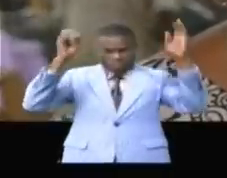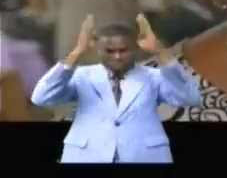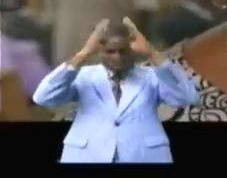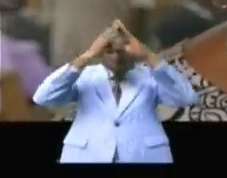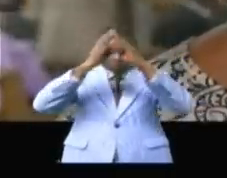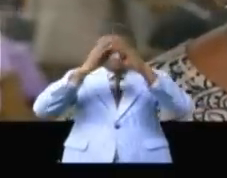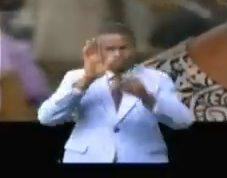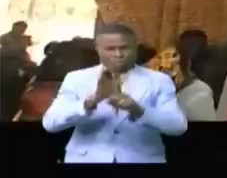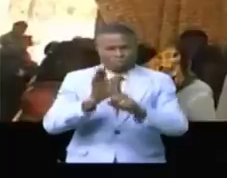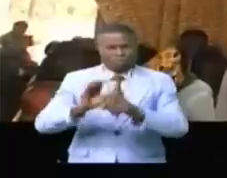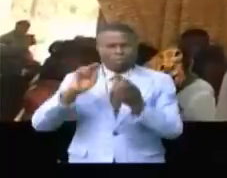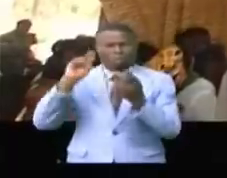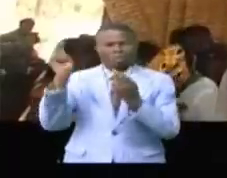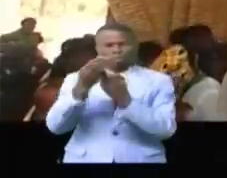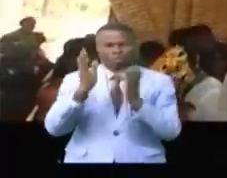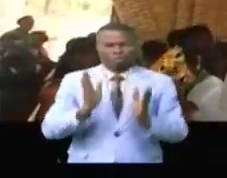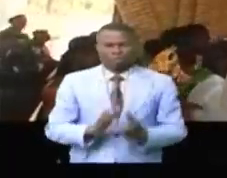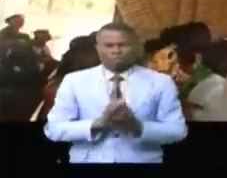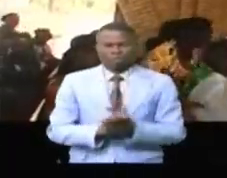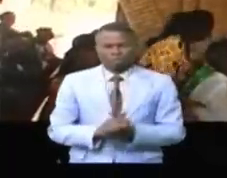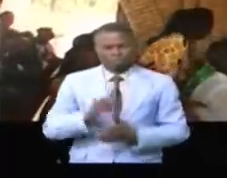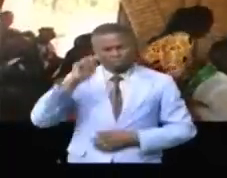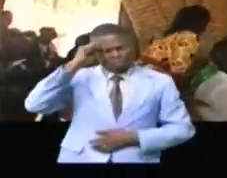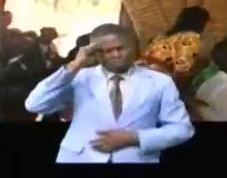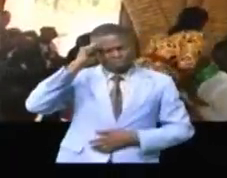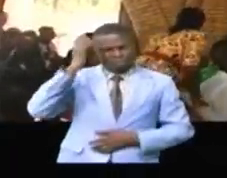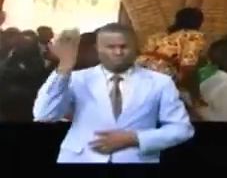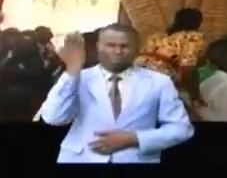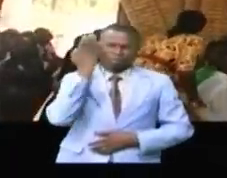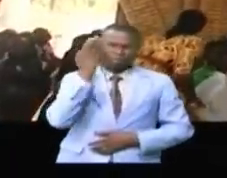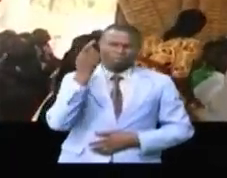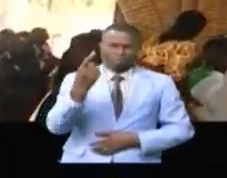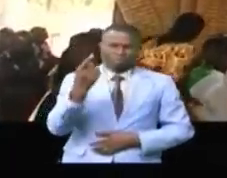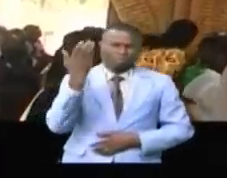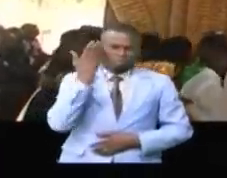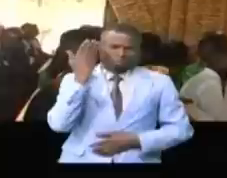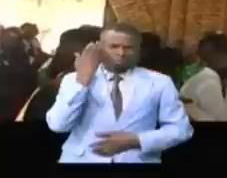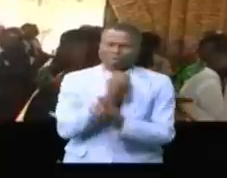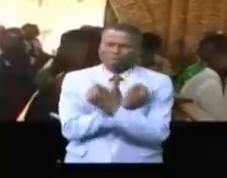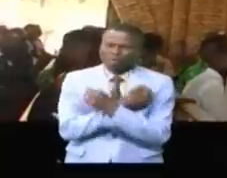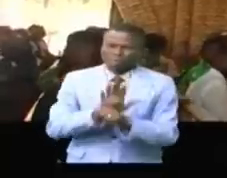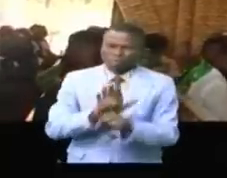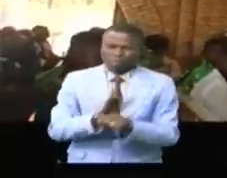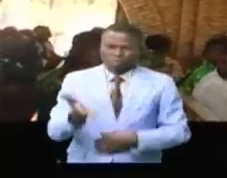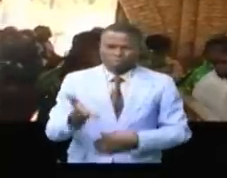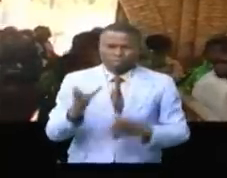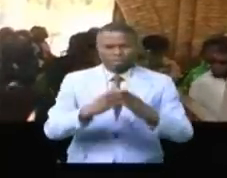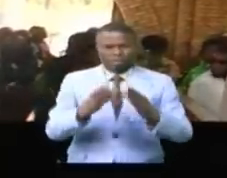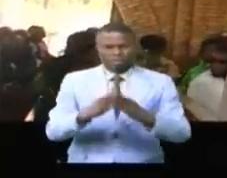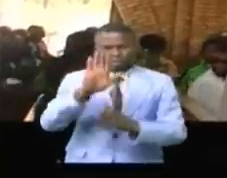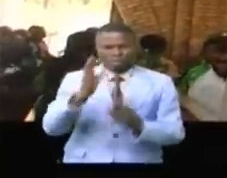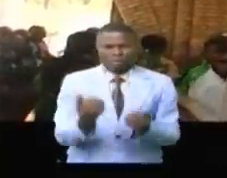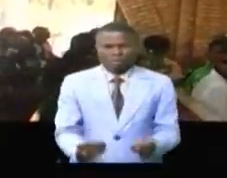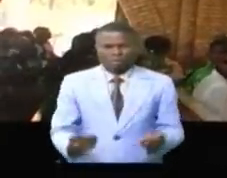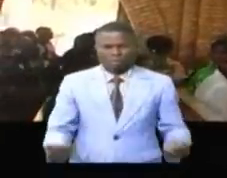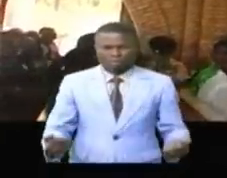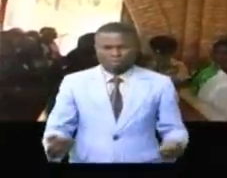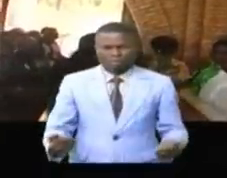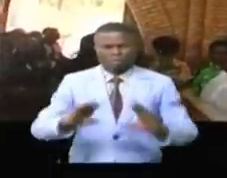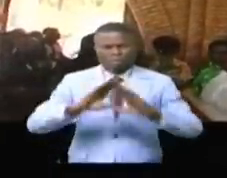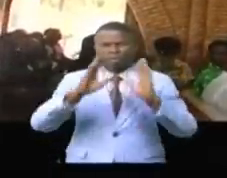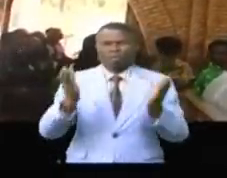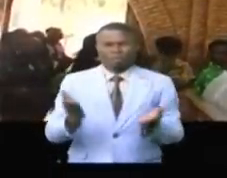ses différents gouvernements. Je garde l'image d'un père, aimant envers ses enfants qui tous